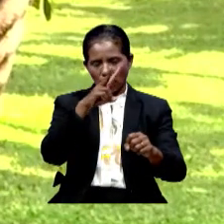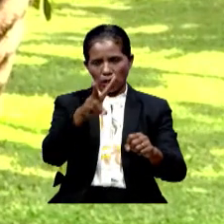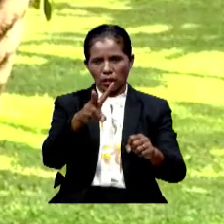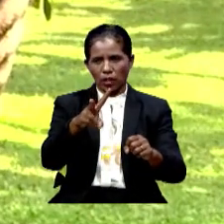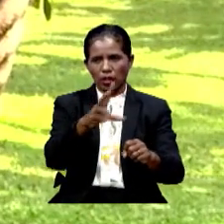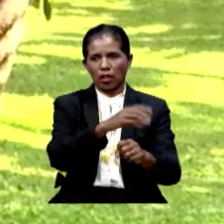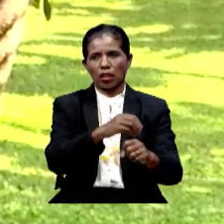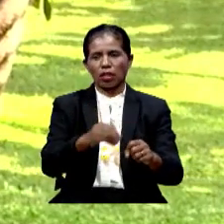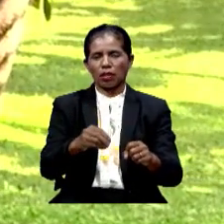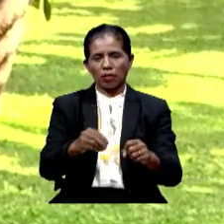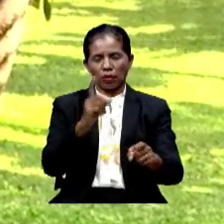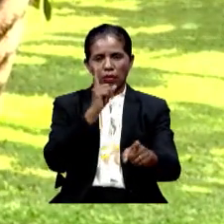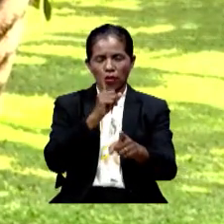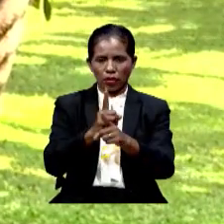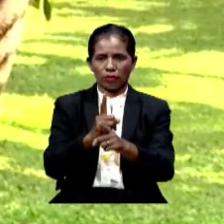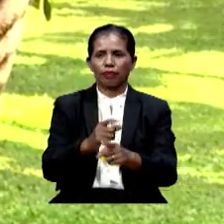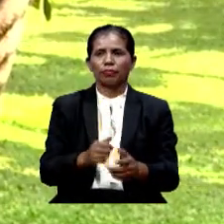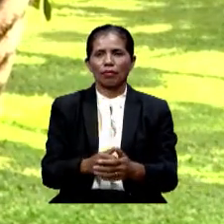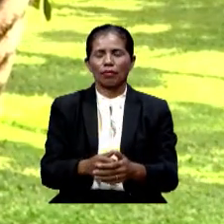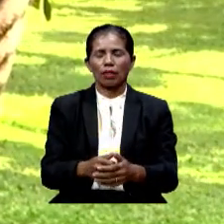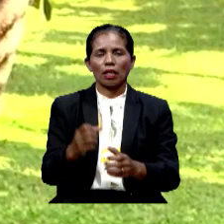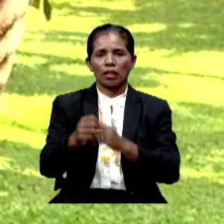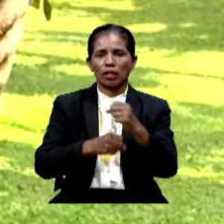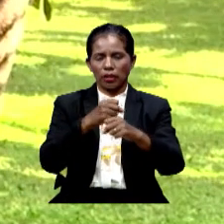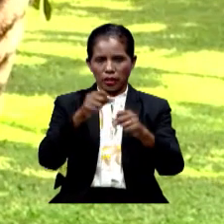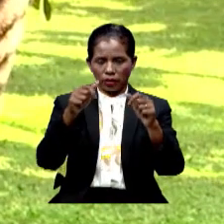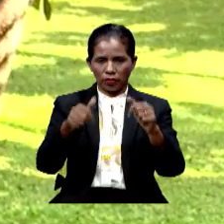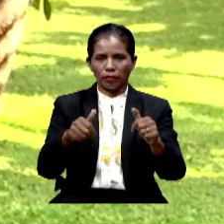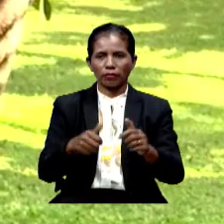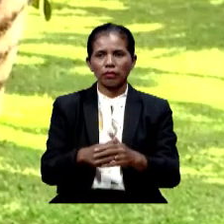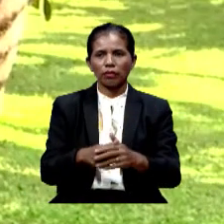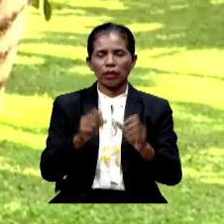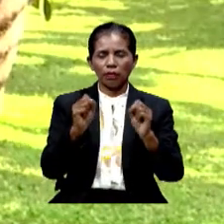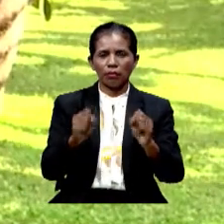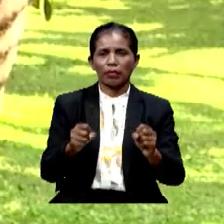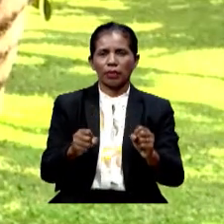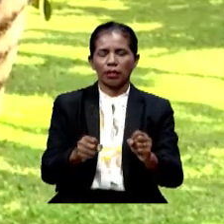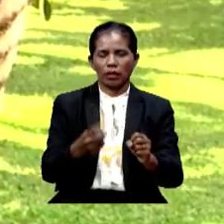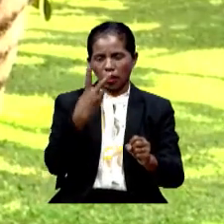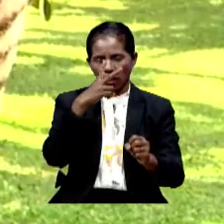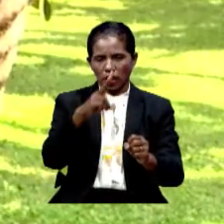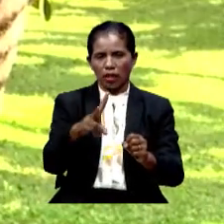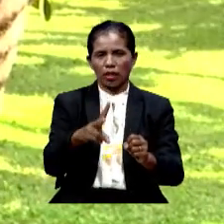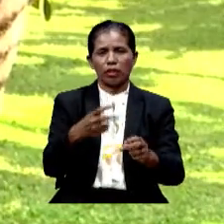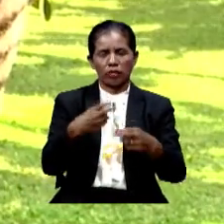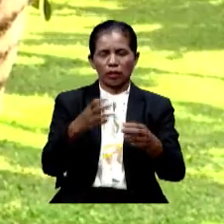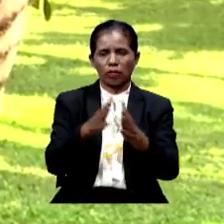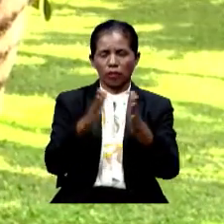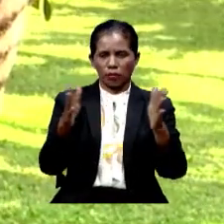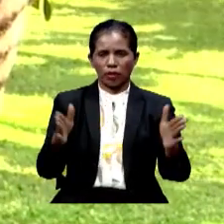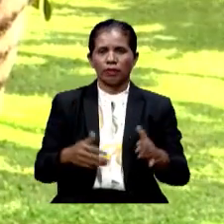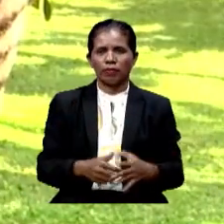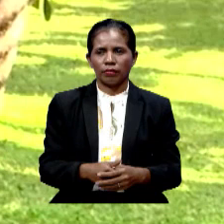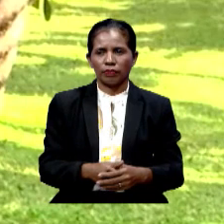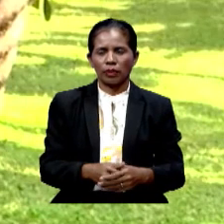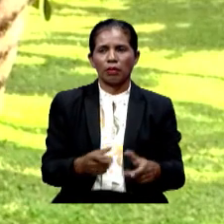trennya secara lebih jelas dan memang tahun ini terutama lebih parah. Kalau dari faktor-faktor tuh ada beberapa faktor.